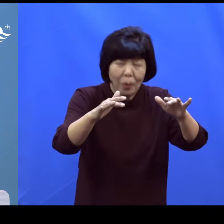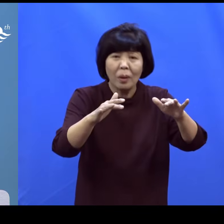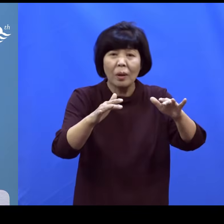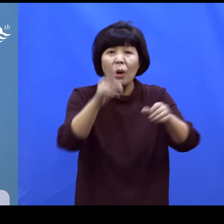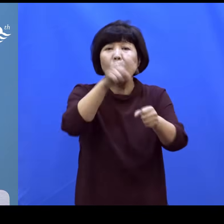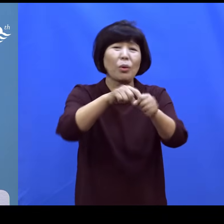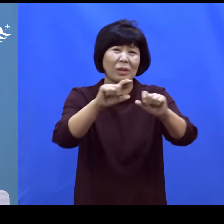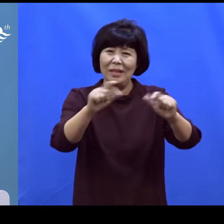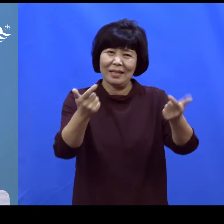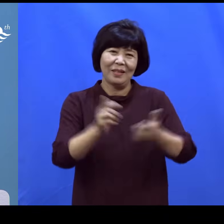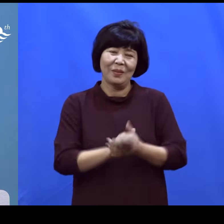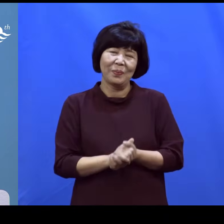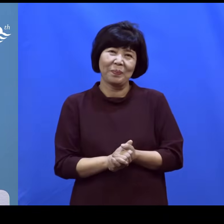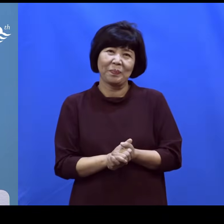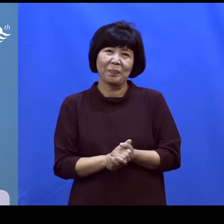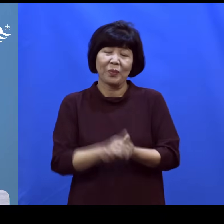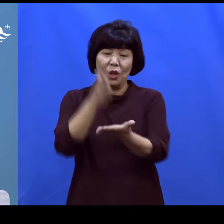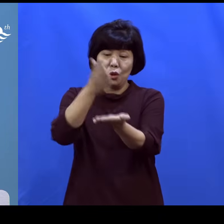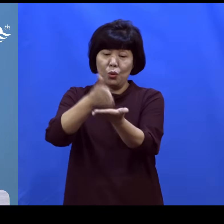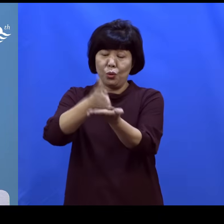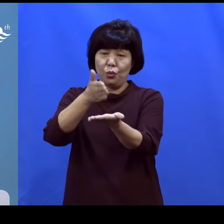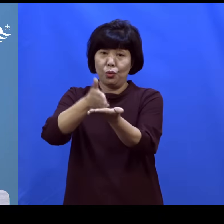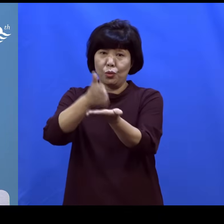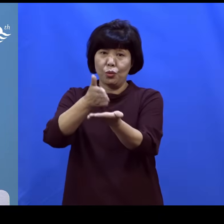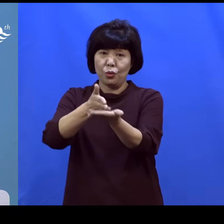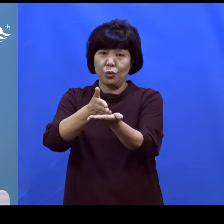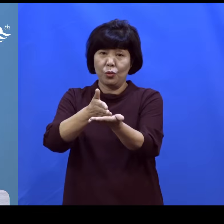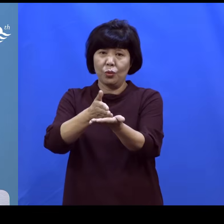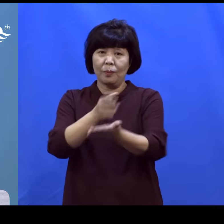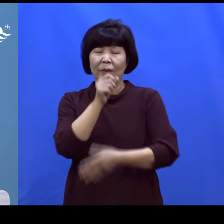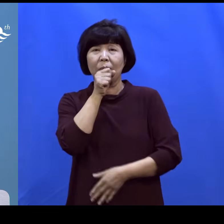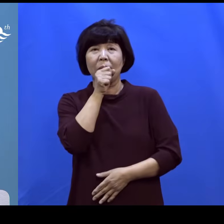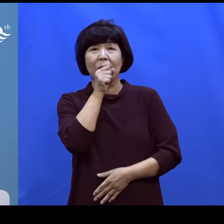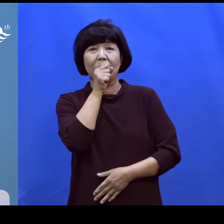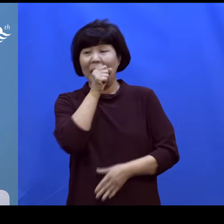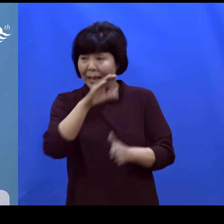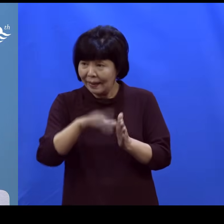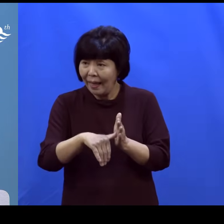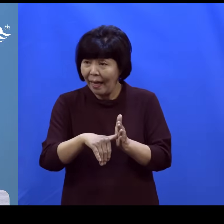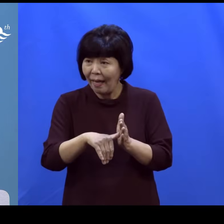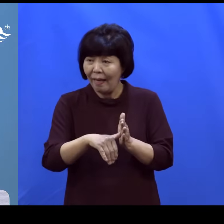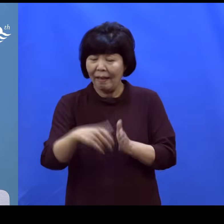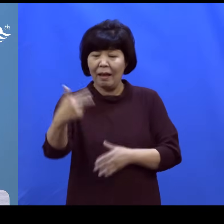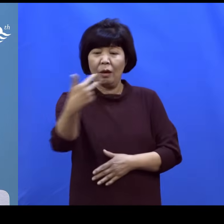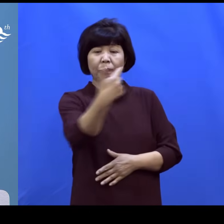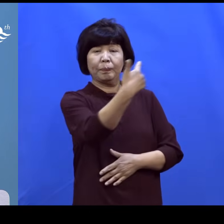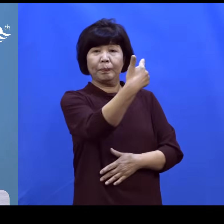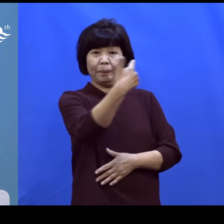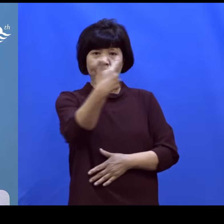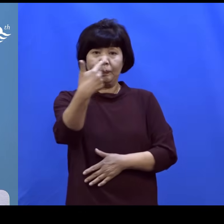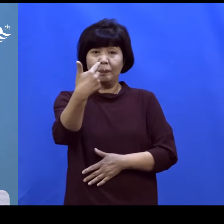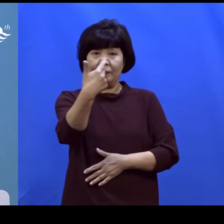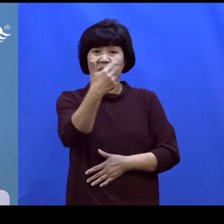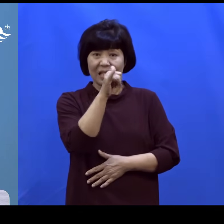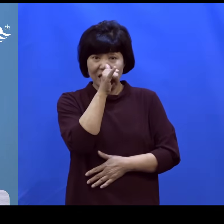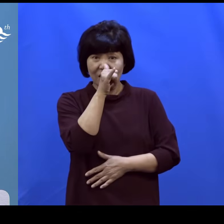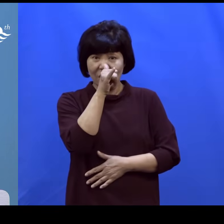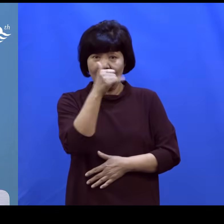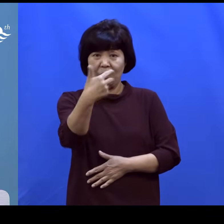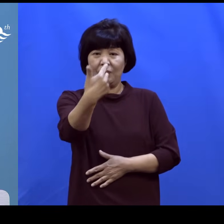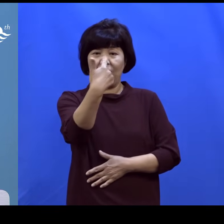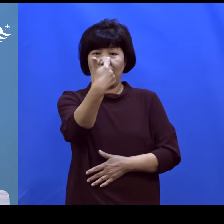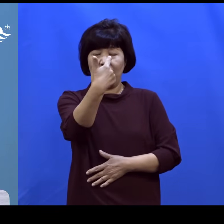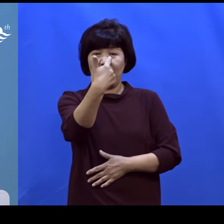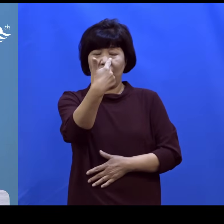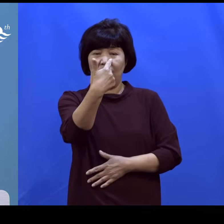뉴스 앵커들이 방송국에서 스튜디오에서 뉴스를 내보내잖아요. 카메라의 초점이 앵커에게 쫙 향해